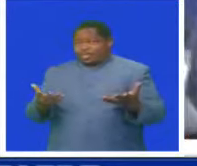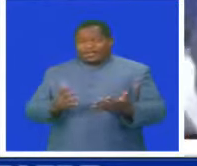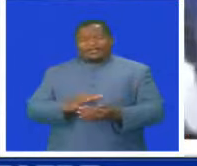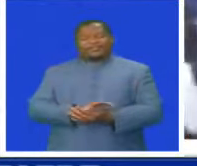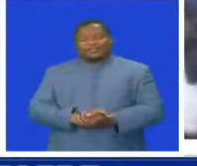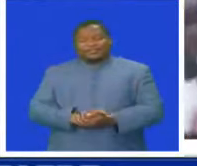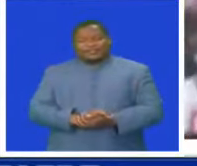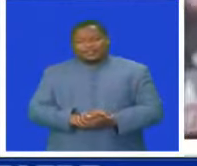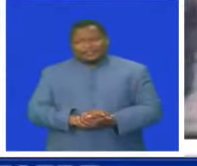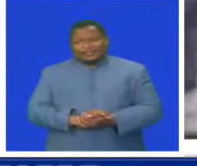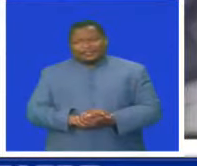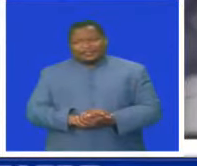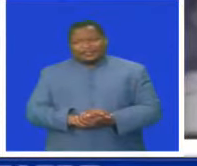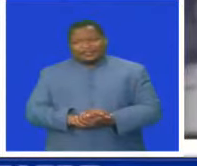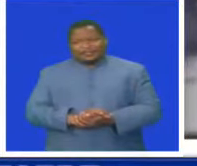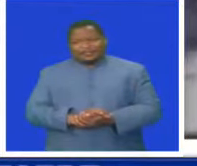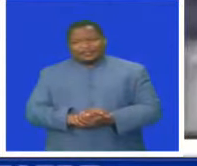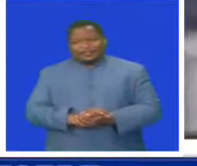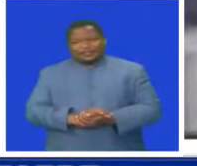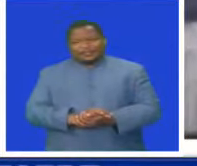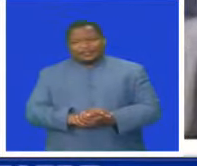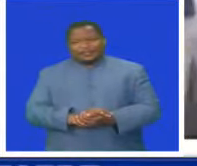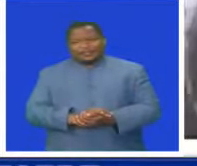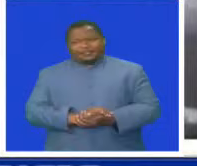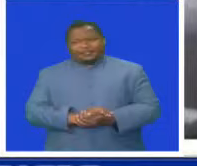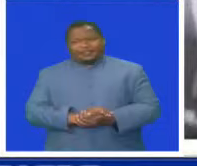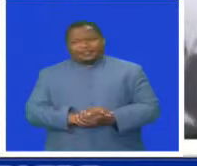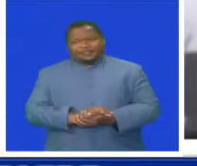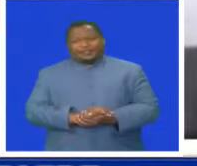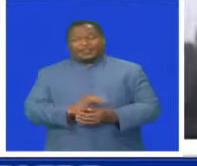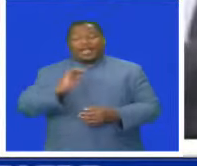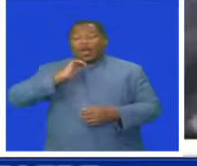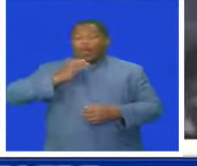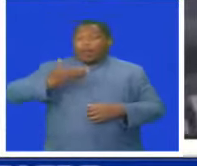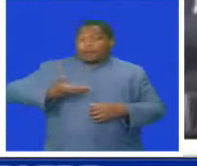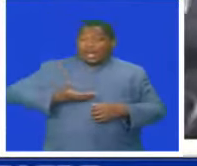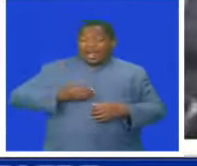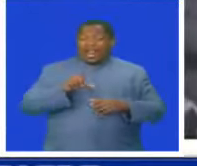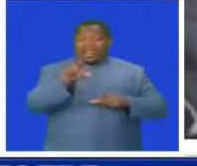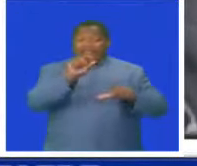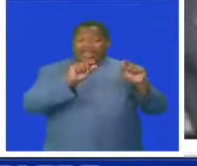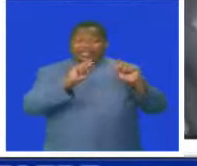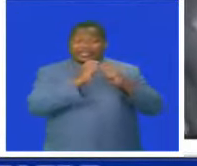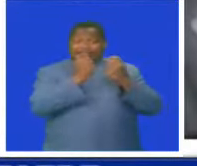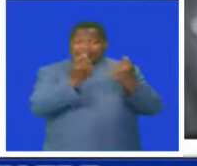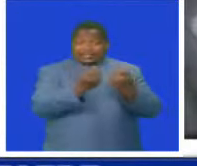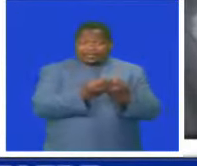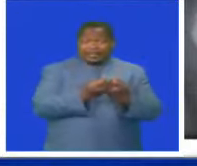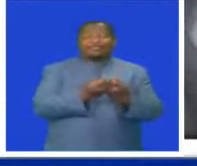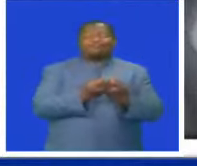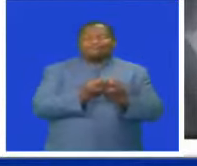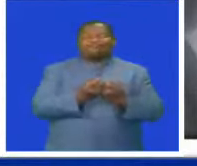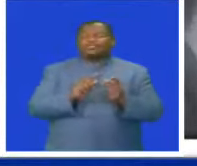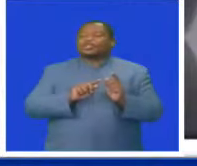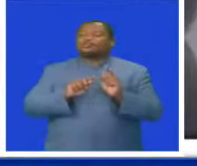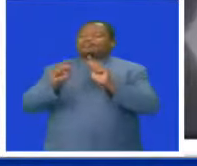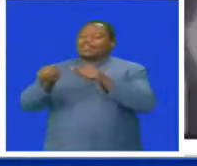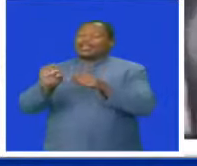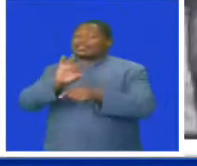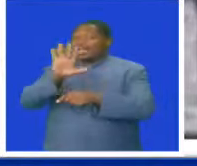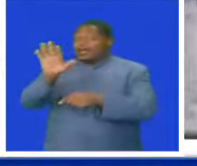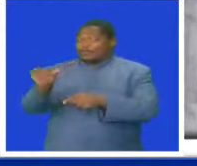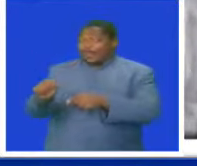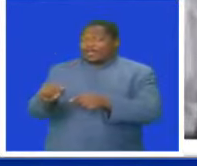Sithebe samhlekazi lokusekhluleka kugcubekele esigameni lesimkhomla jezi wenzebe eCOSAFA yabomake enzebenze beyidlalelwa eNingizimu Afrika